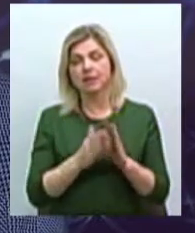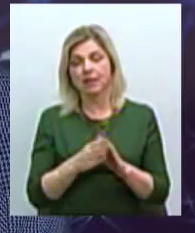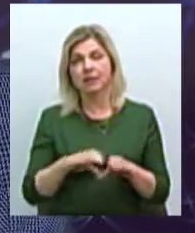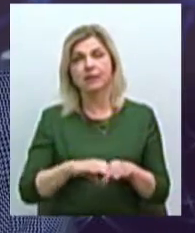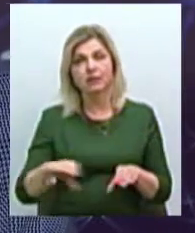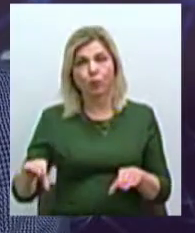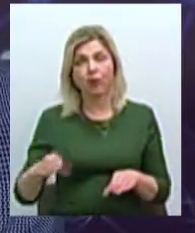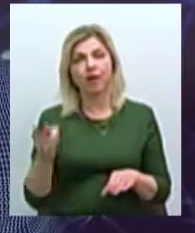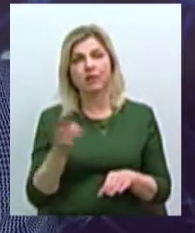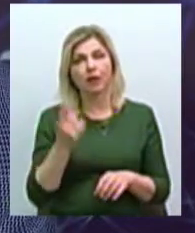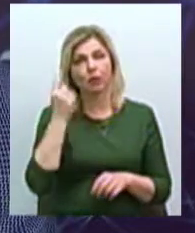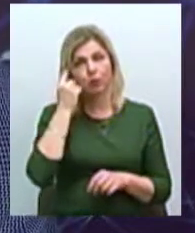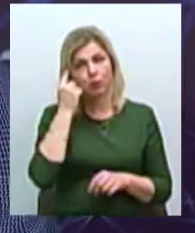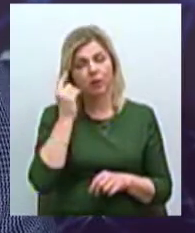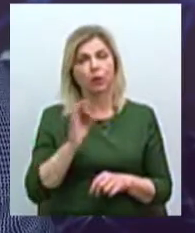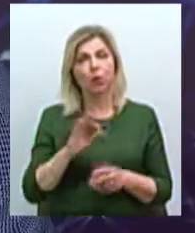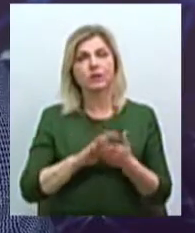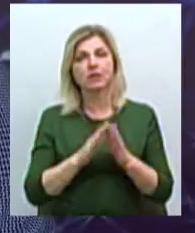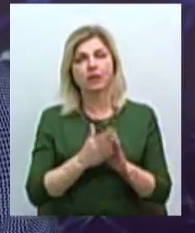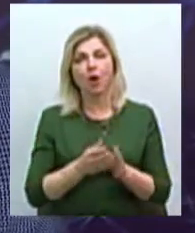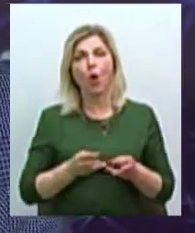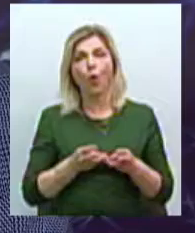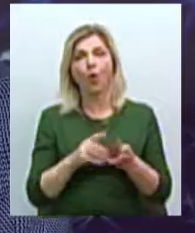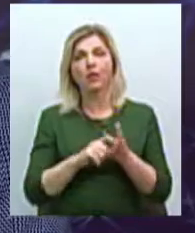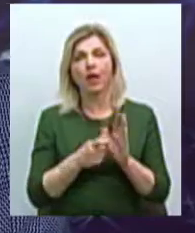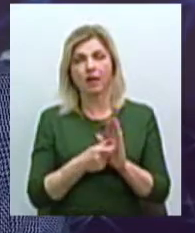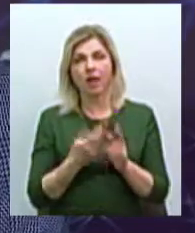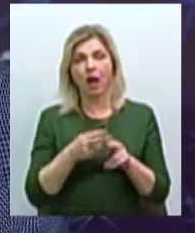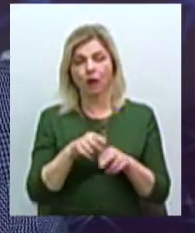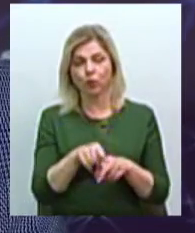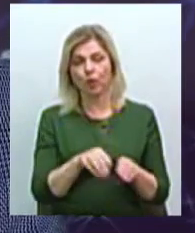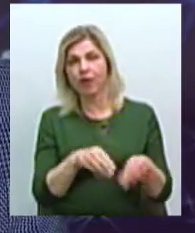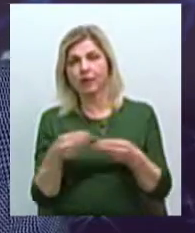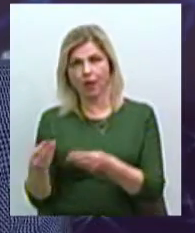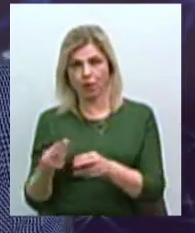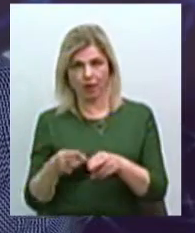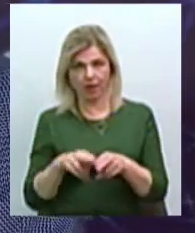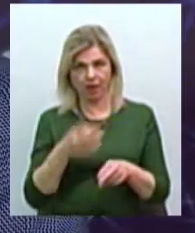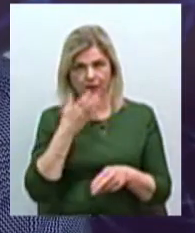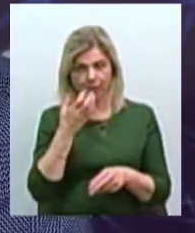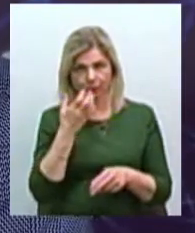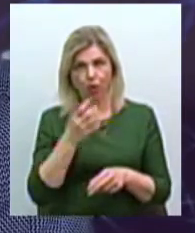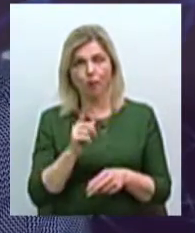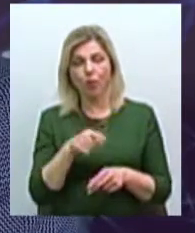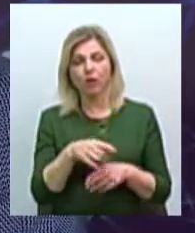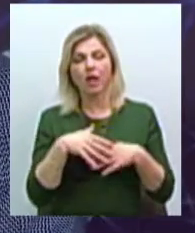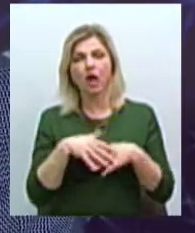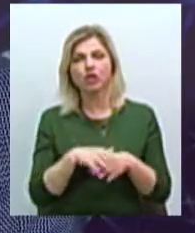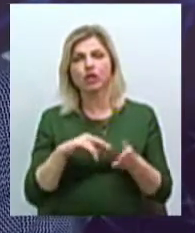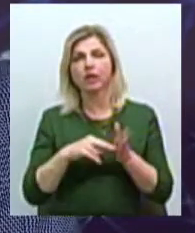надо думать о состоянии котелен, которые генерируют это тепло, потому что, как правило, они рассчитаны на